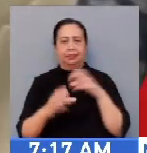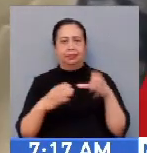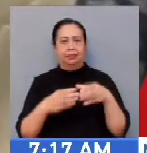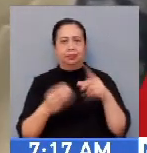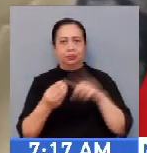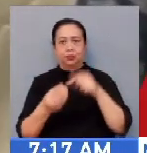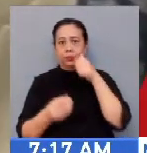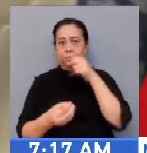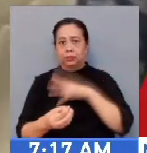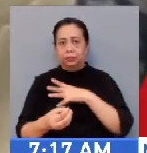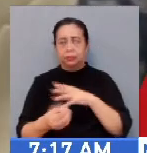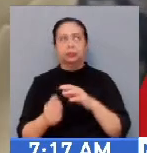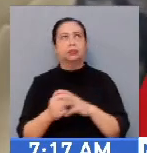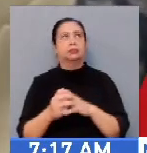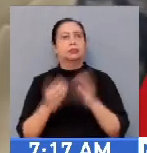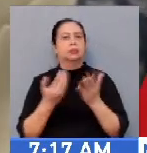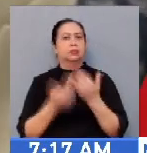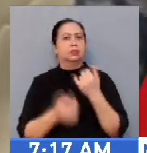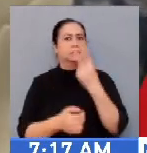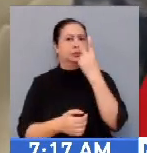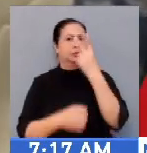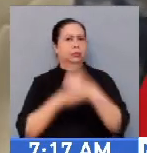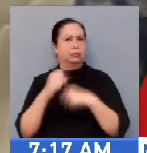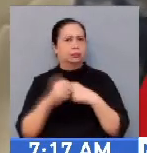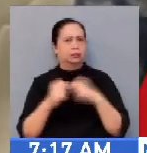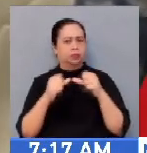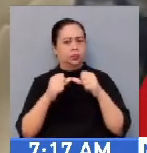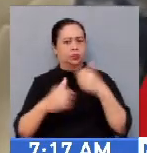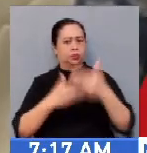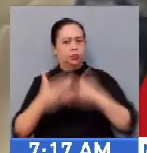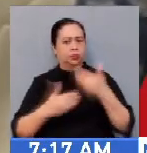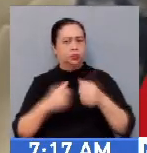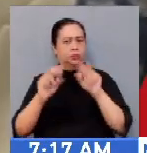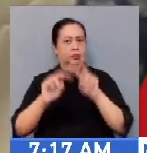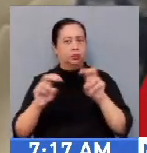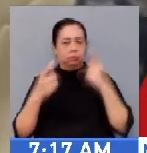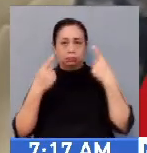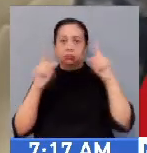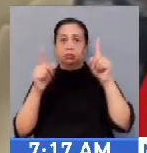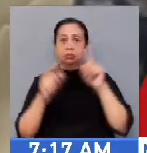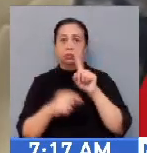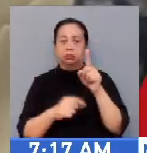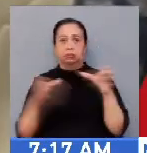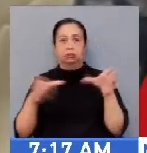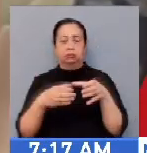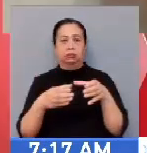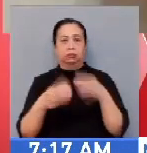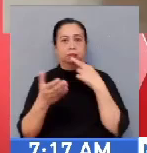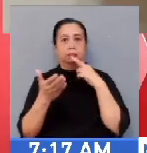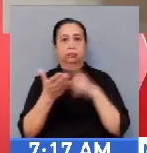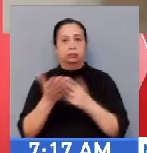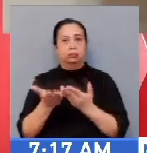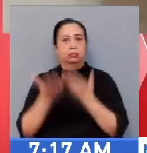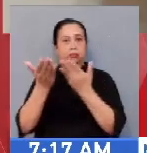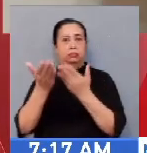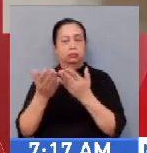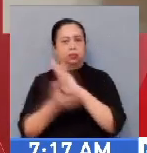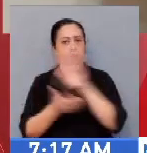higit halos 2 taong itinakbo iyon, nagbunga talaga ng isang committee report na inadopt ng buong